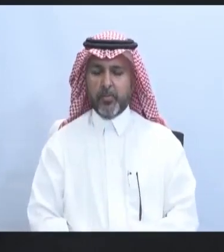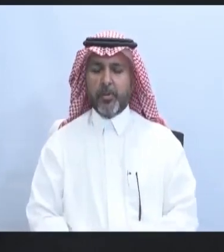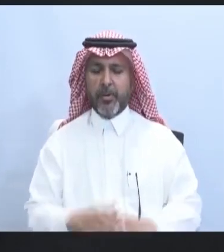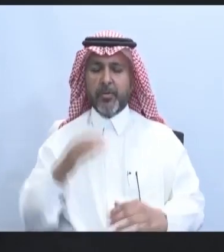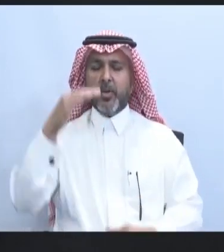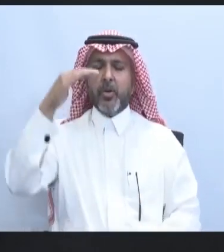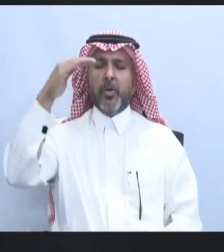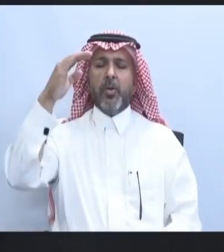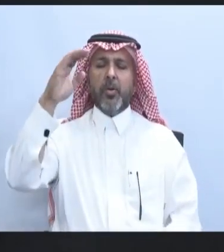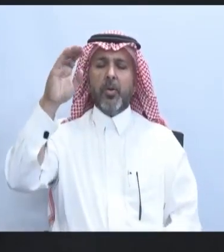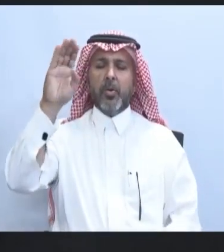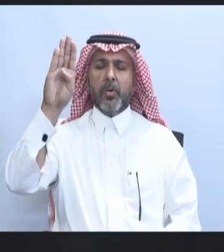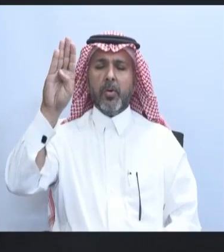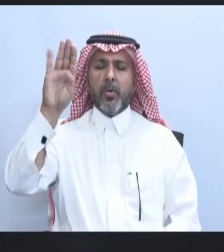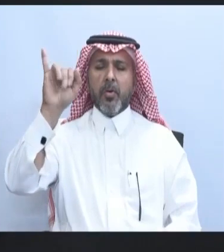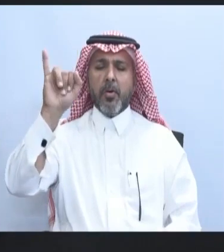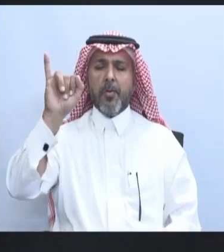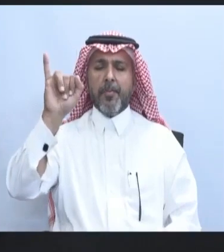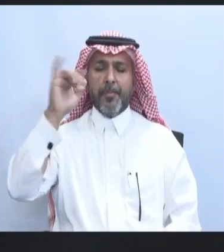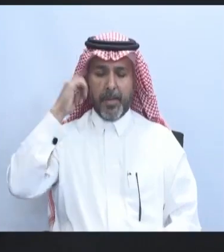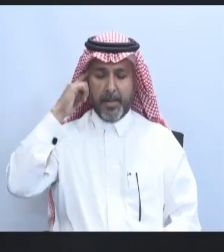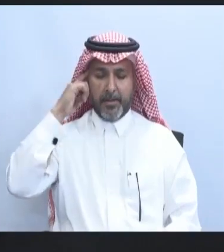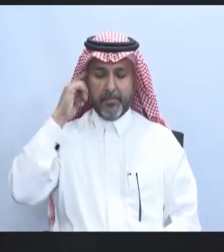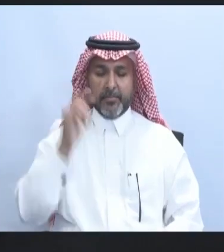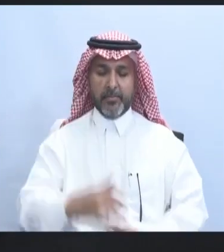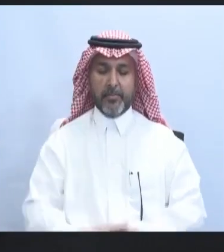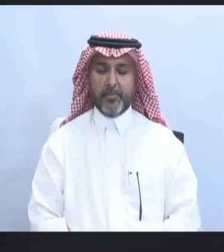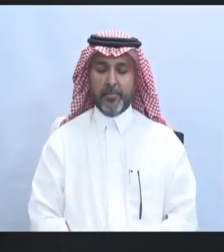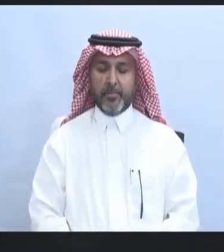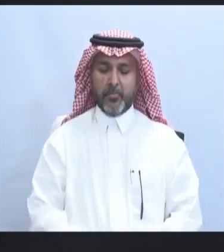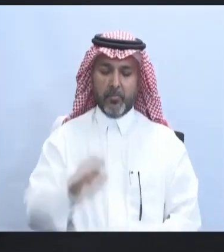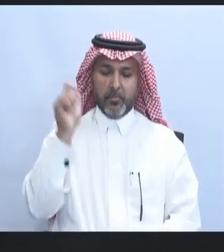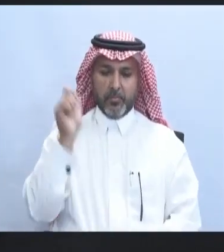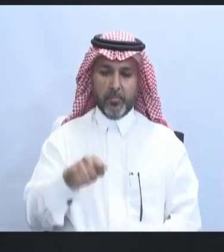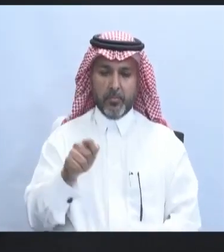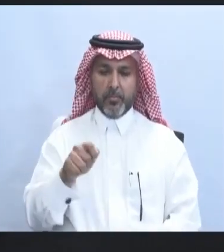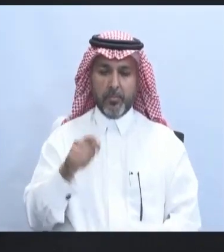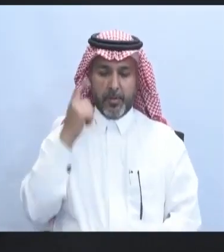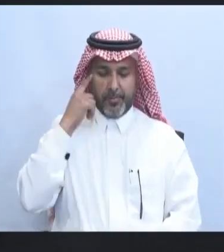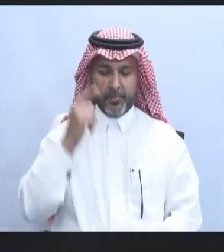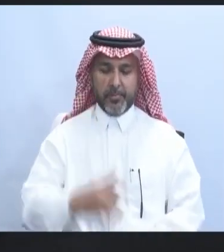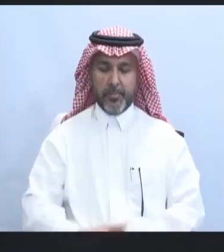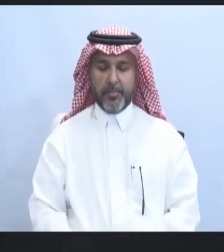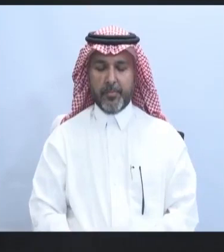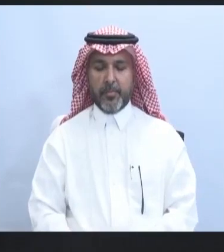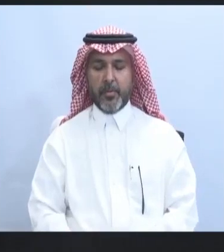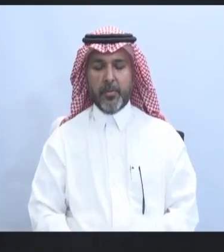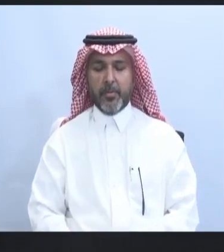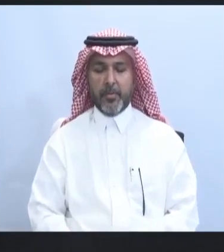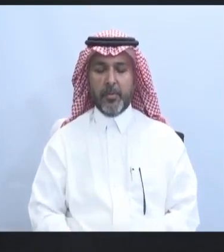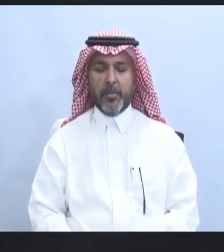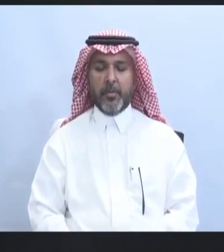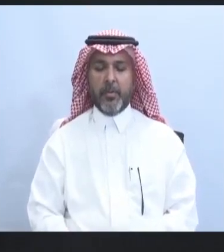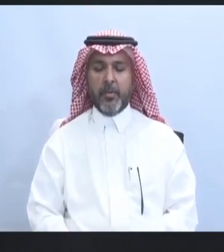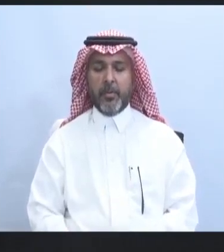يرجع مرجعنا في هذه او مر المرجع في هذا الامر هو الى القضاه هم من يتولون امور الاحكام